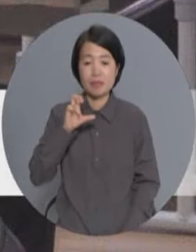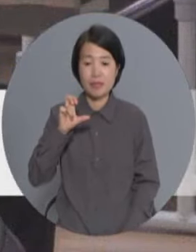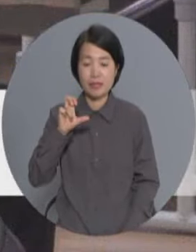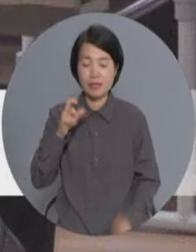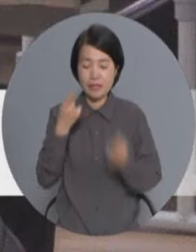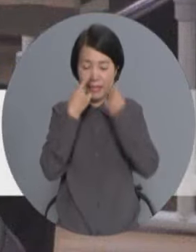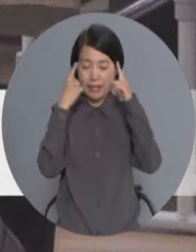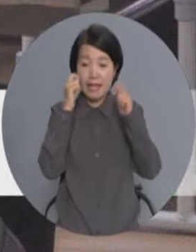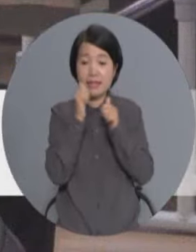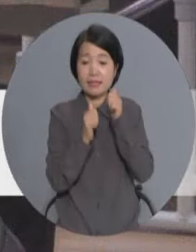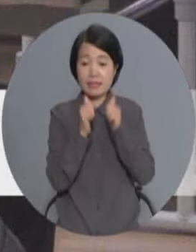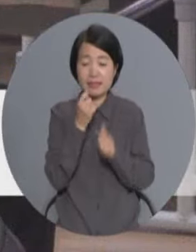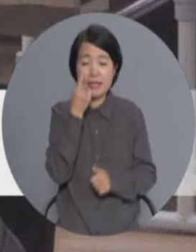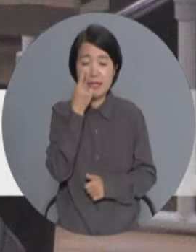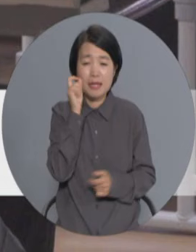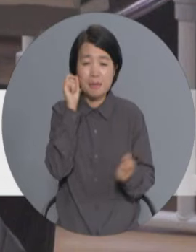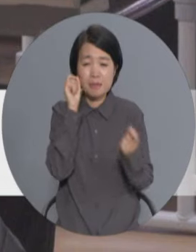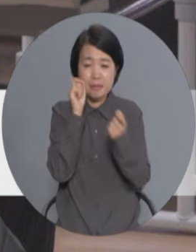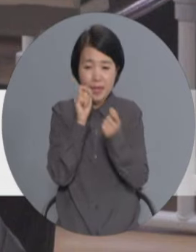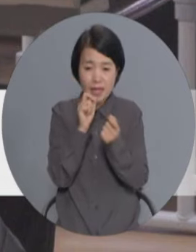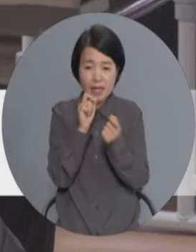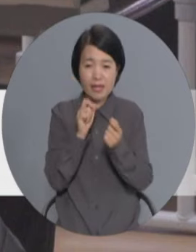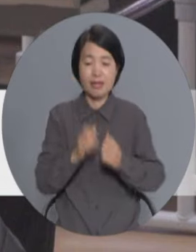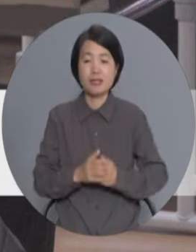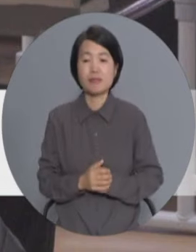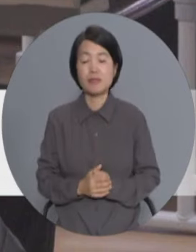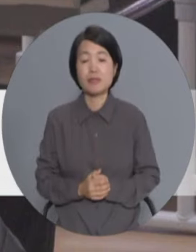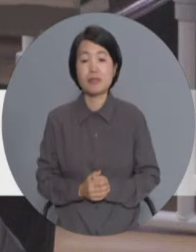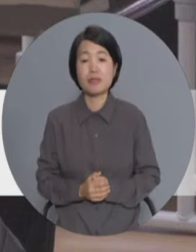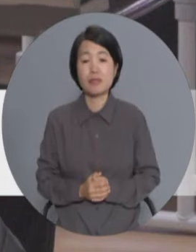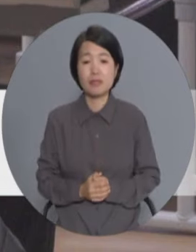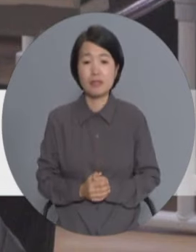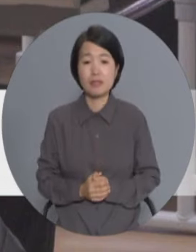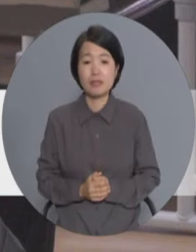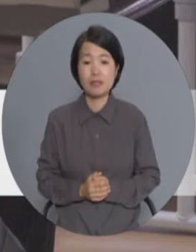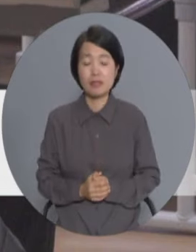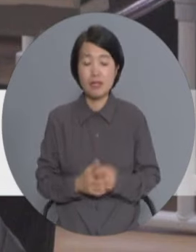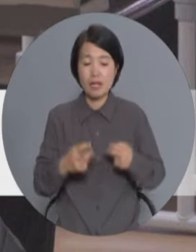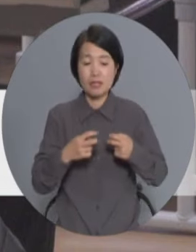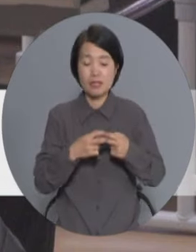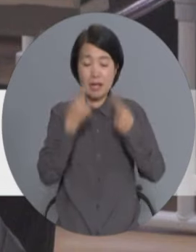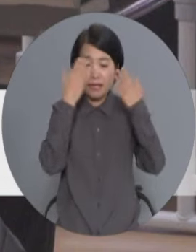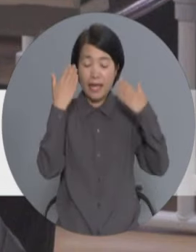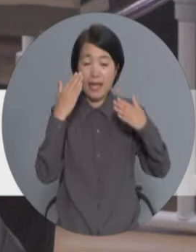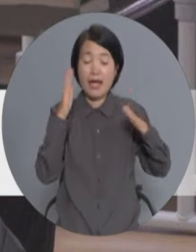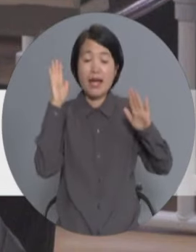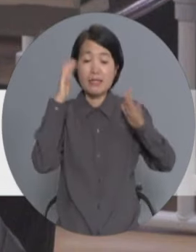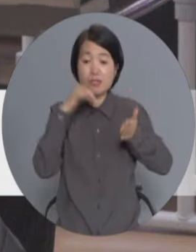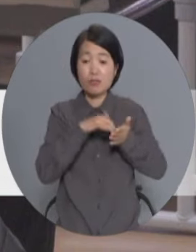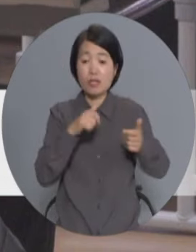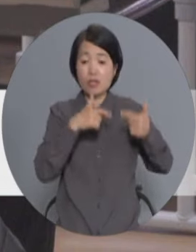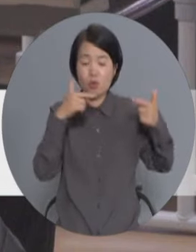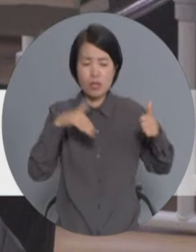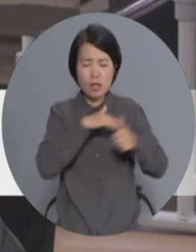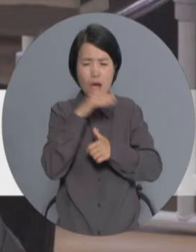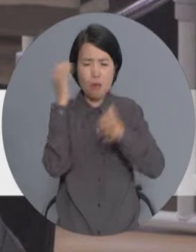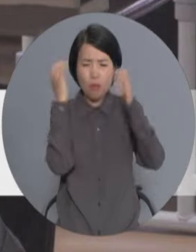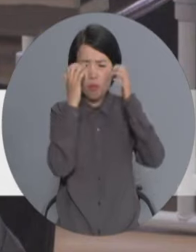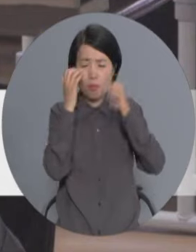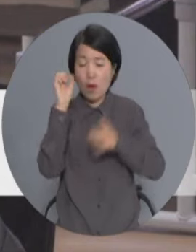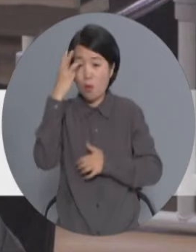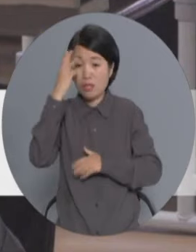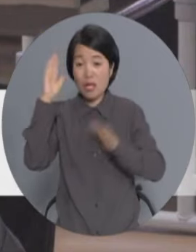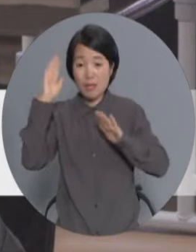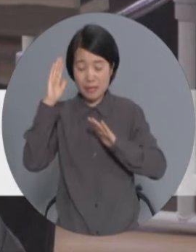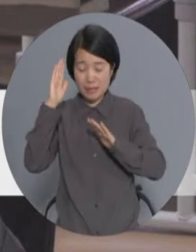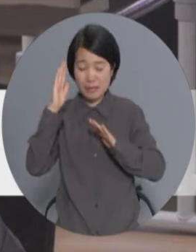2025학년도 대학 수학능력시험이 한 달 앞으로 다가왔습니다. 의대, 정원 확대 등 다양한 변수 속에서 수험생들은